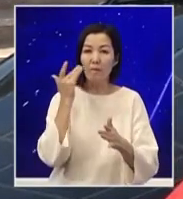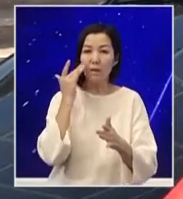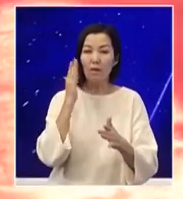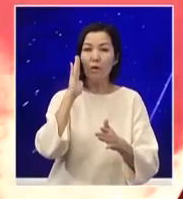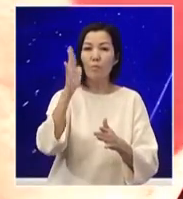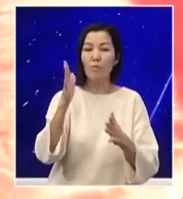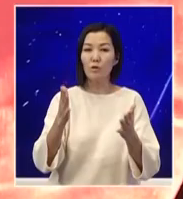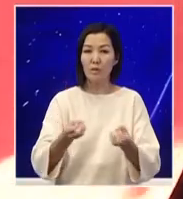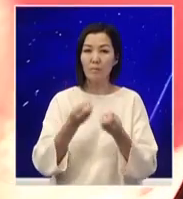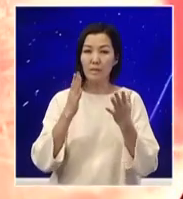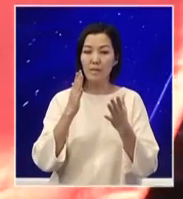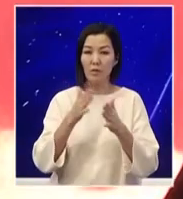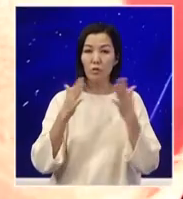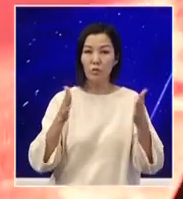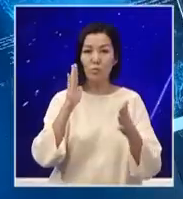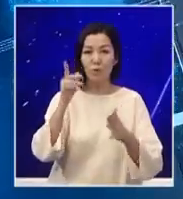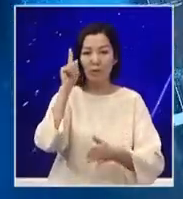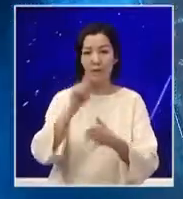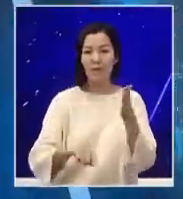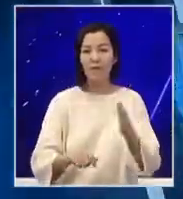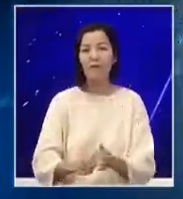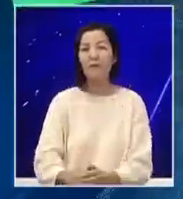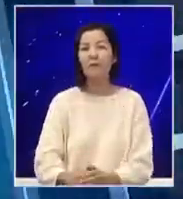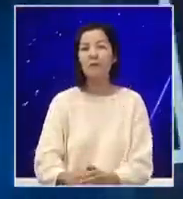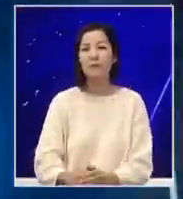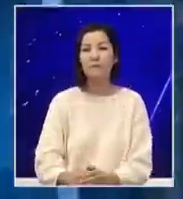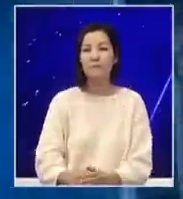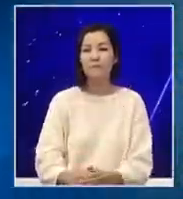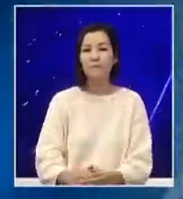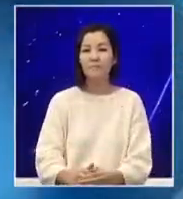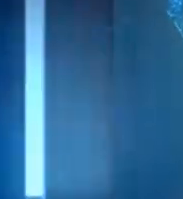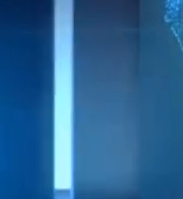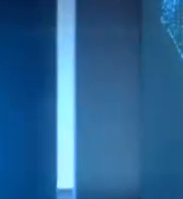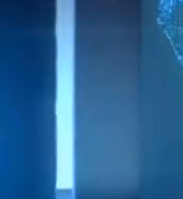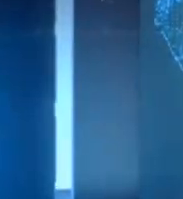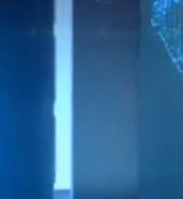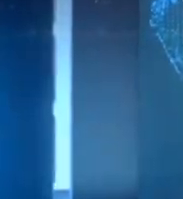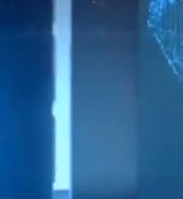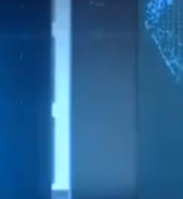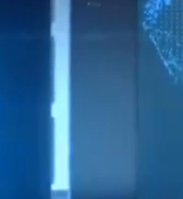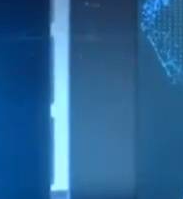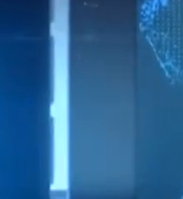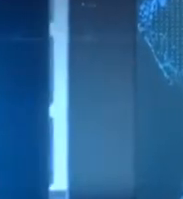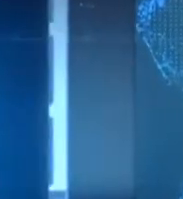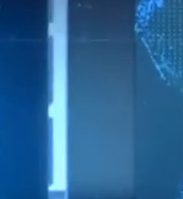келешегімізде кемел болары анық. Жазира Исаева, Жасұлан Шынкенже, Айдос Қалиев, Жетісу телеарнасы.